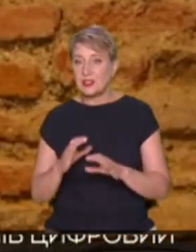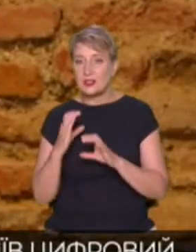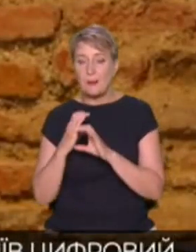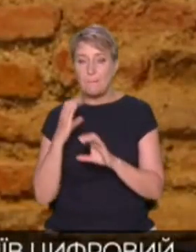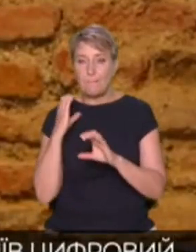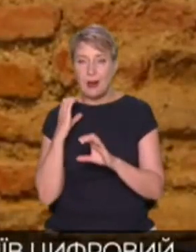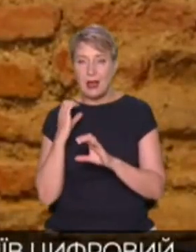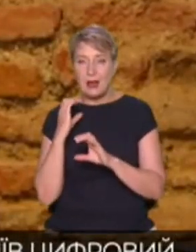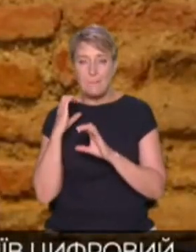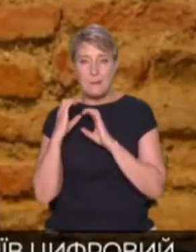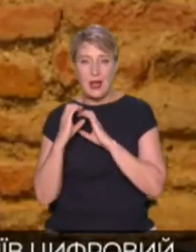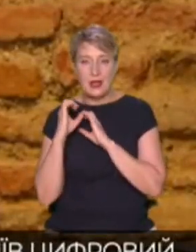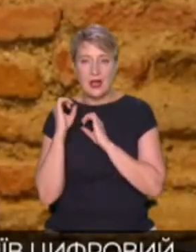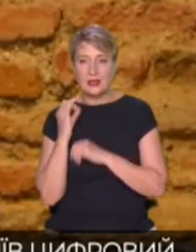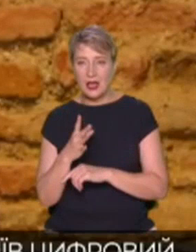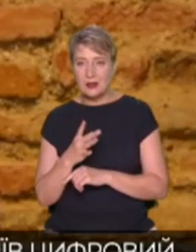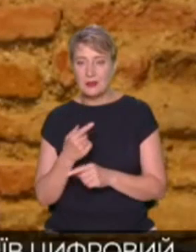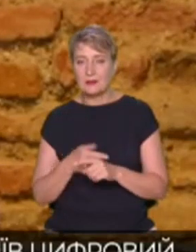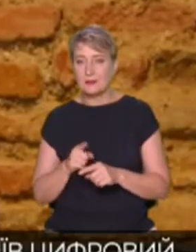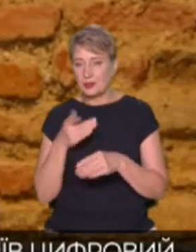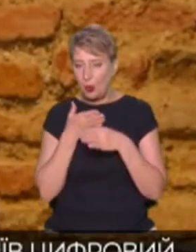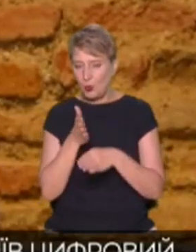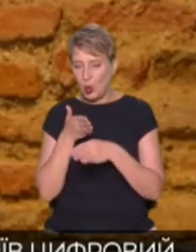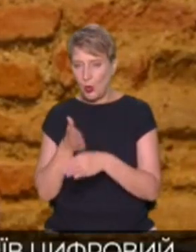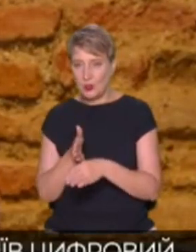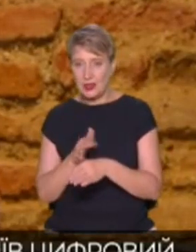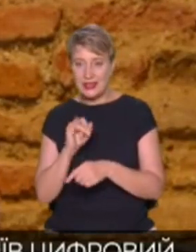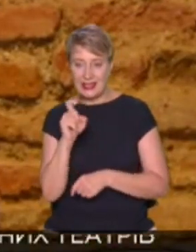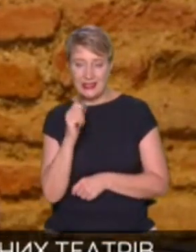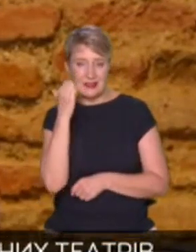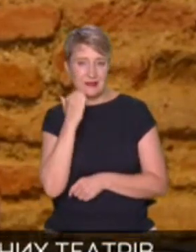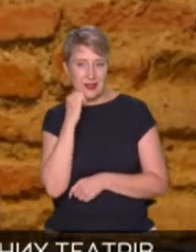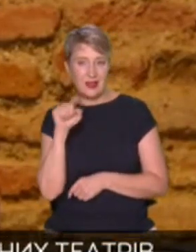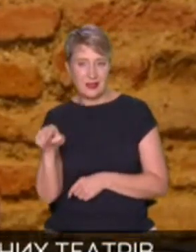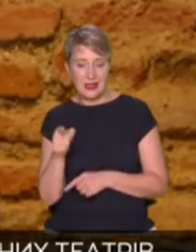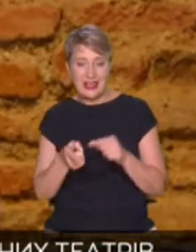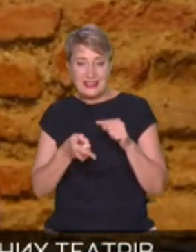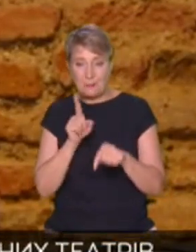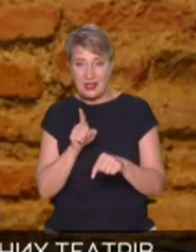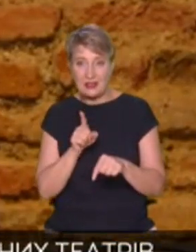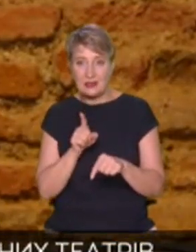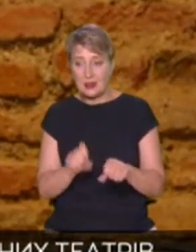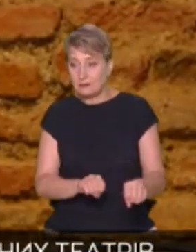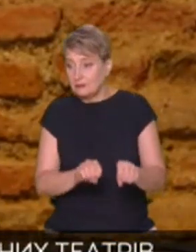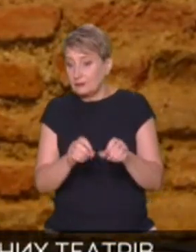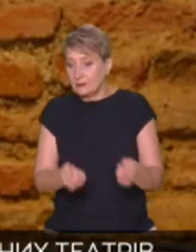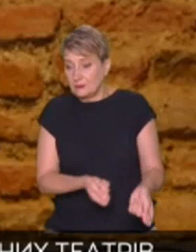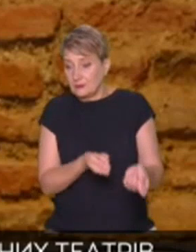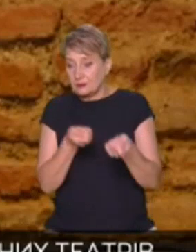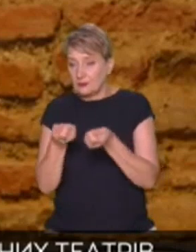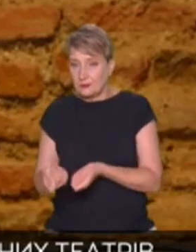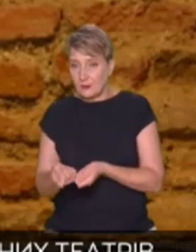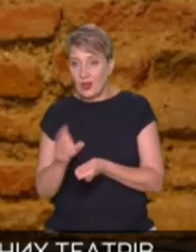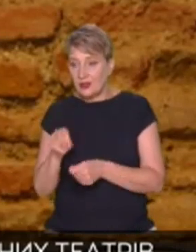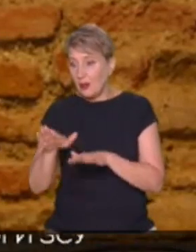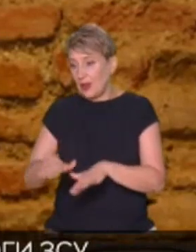сводках показывал, что берут обломки «Байрактара» из старого места сбития, перетаскивают на новое место, причем просто переставляют